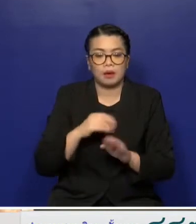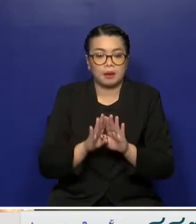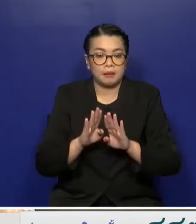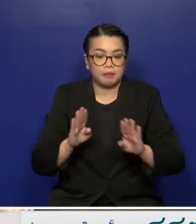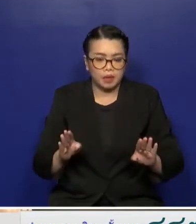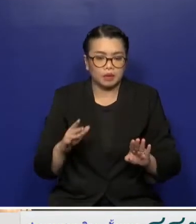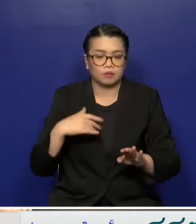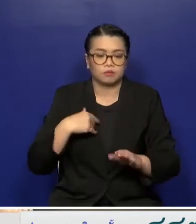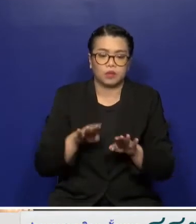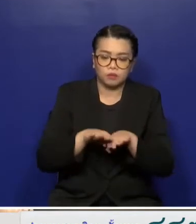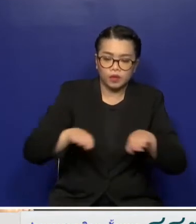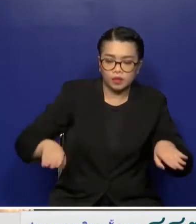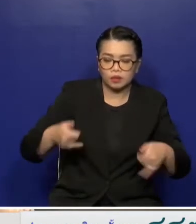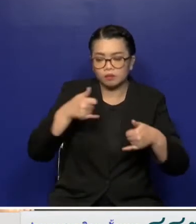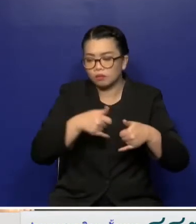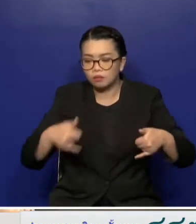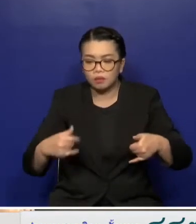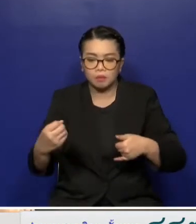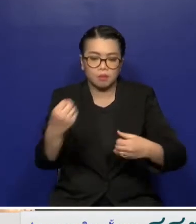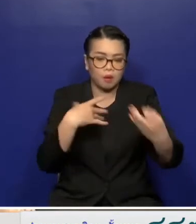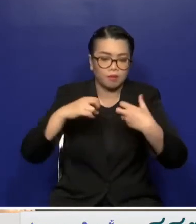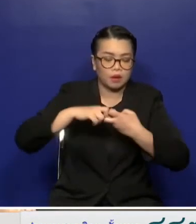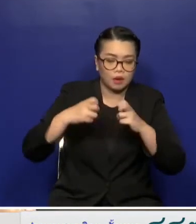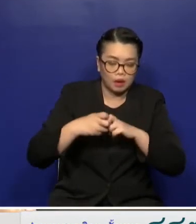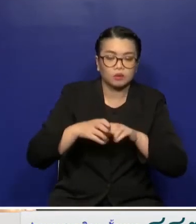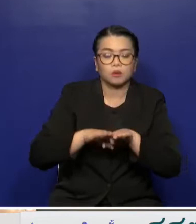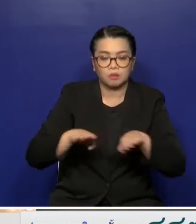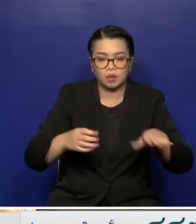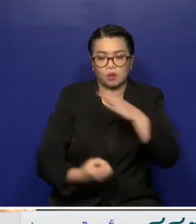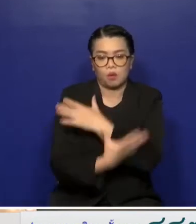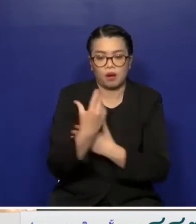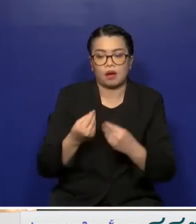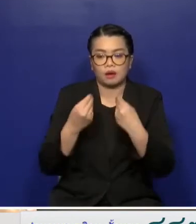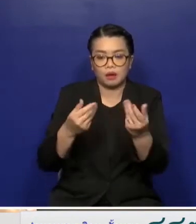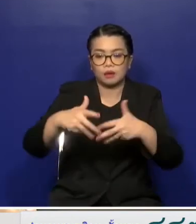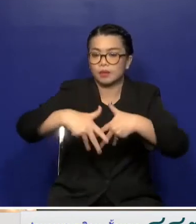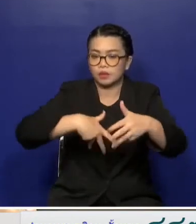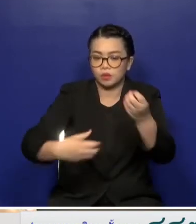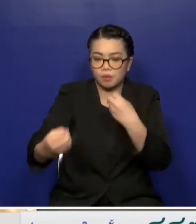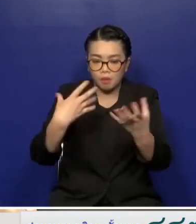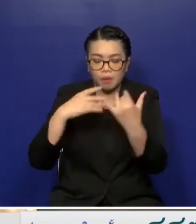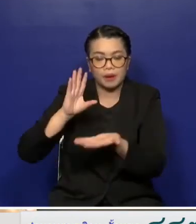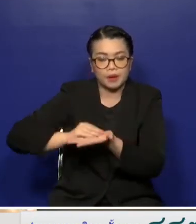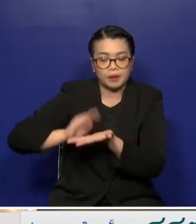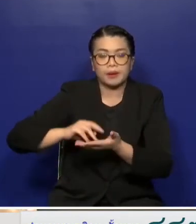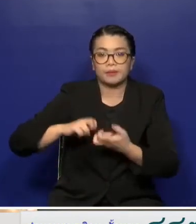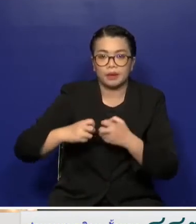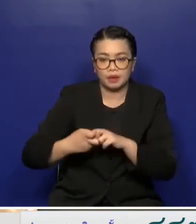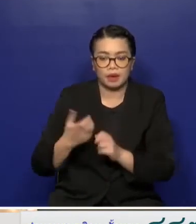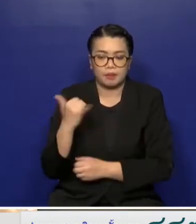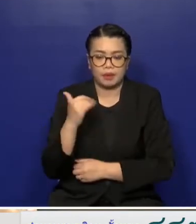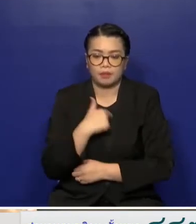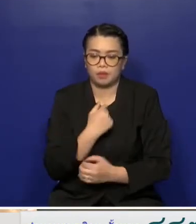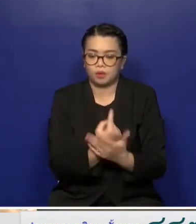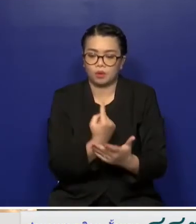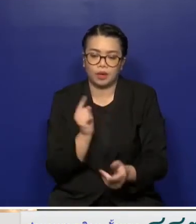ชนโดยตรงเพราะผมรู้ดีว่าการที่เรามีตัวแทนไปบางทีก็ไม่สามารถสนองตอบต่อ